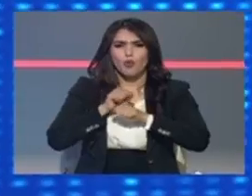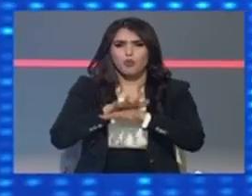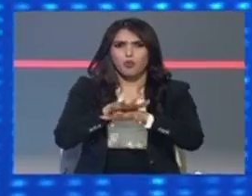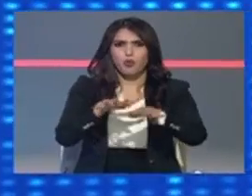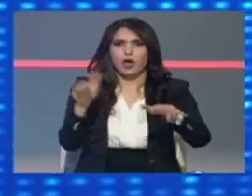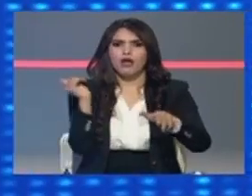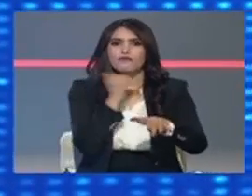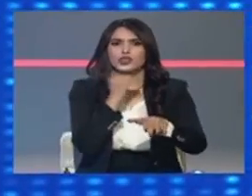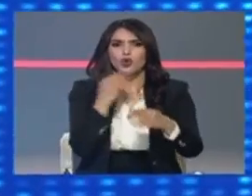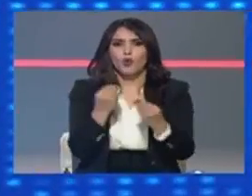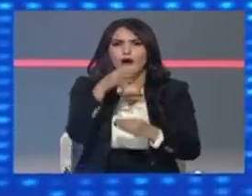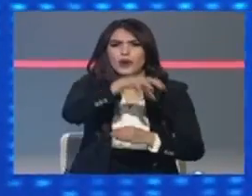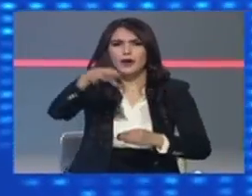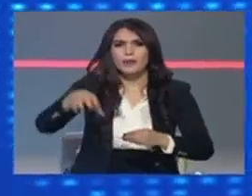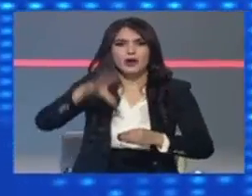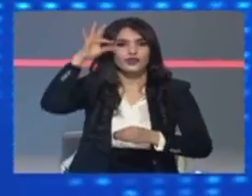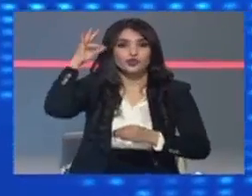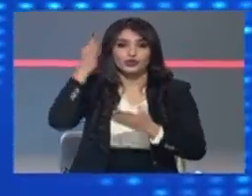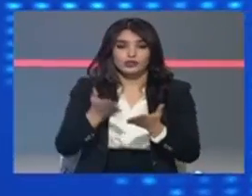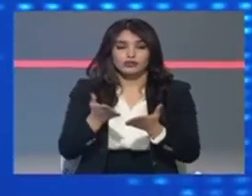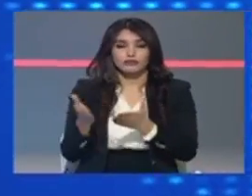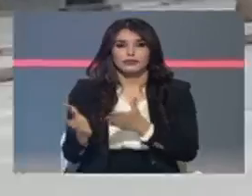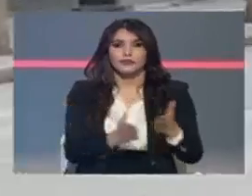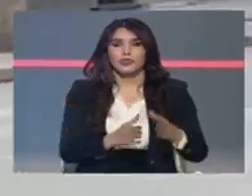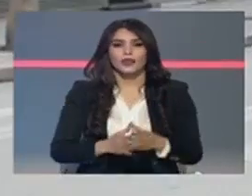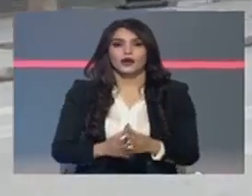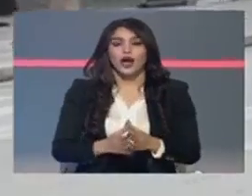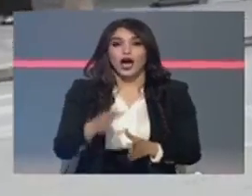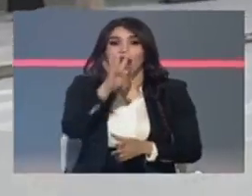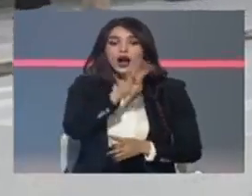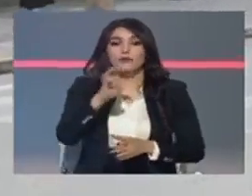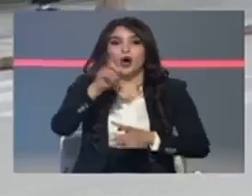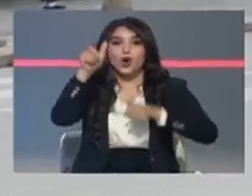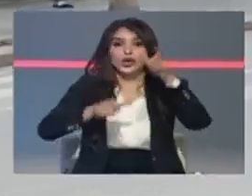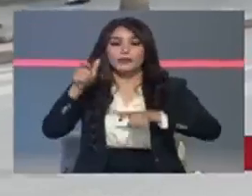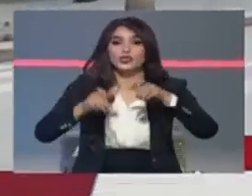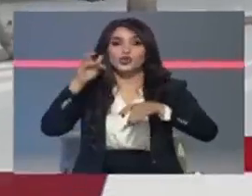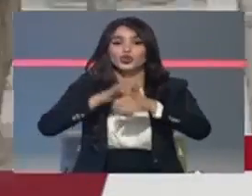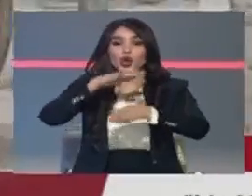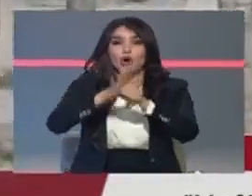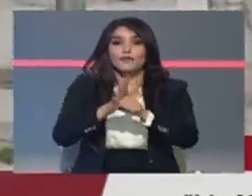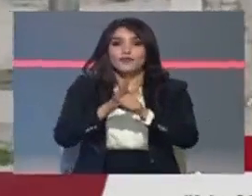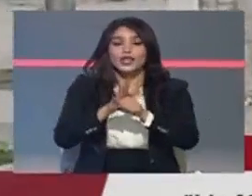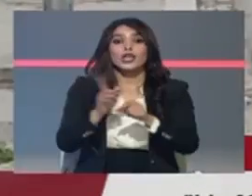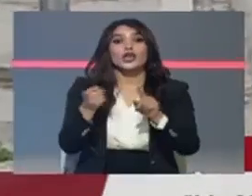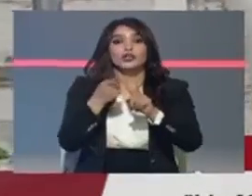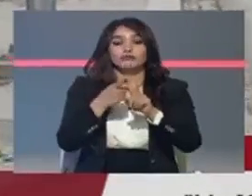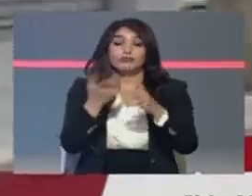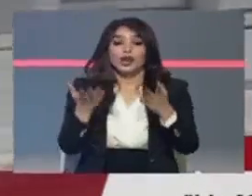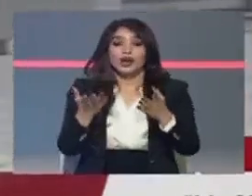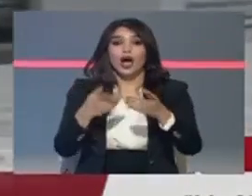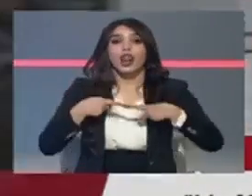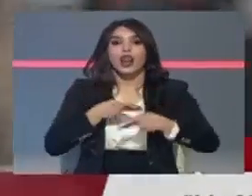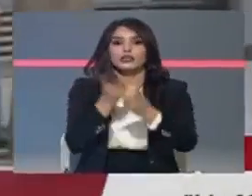بسرعة بعدة مناطق من البلاد. 40 حالة إصابة جديدة بفيروس كورونا المستجد